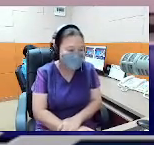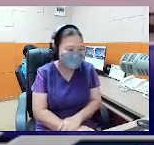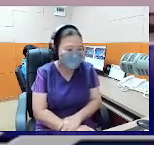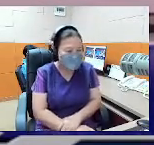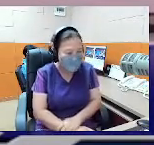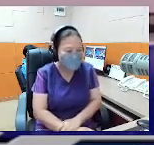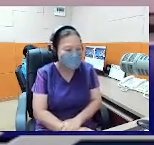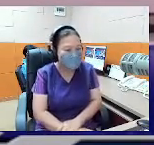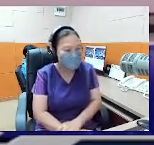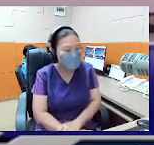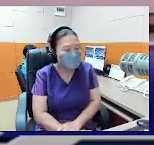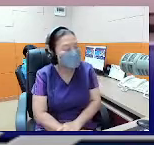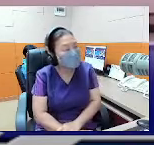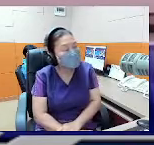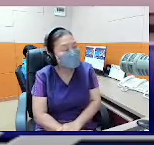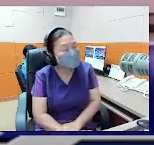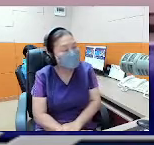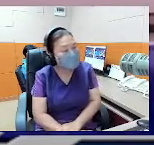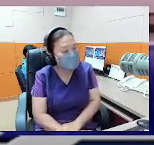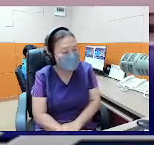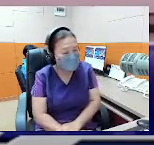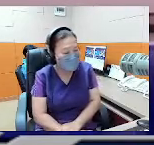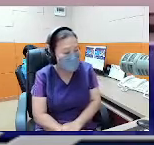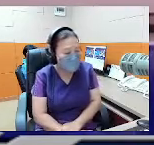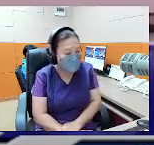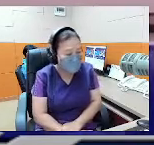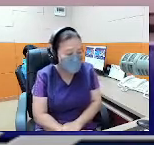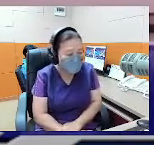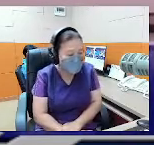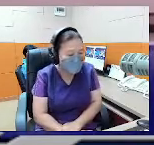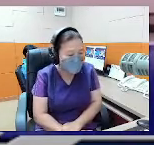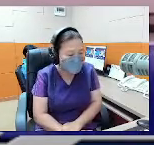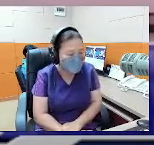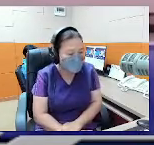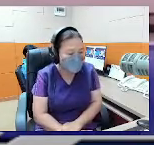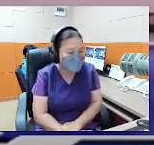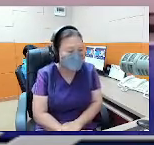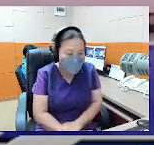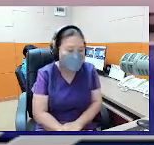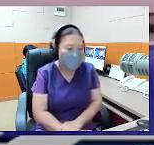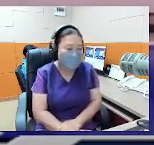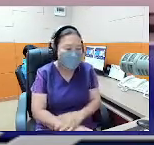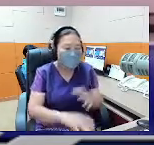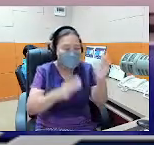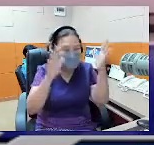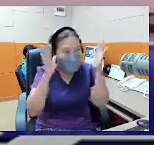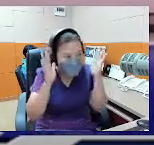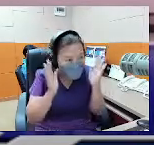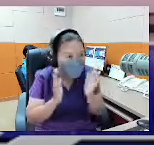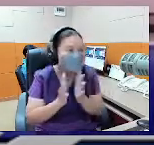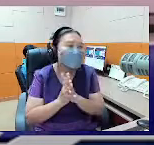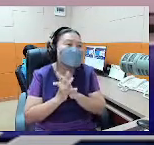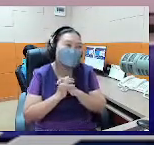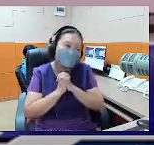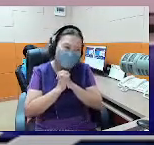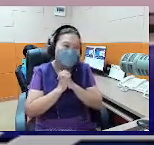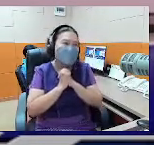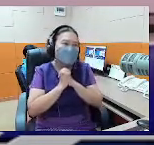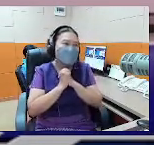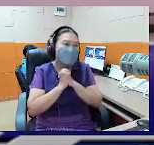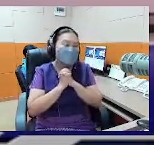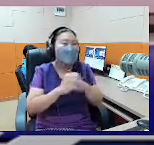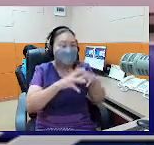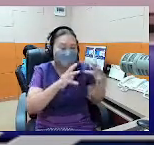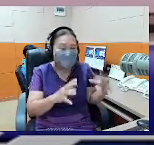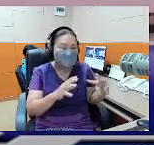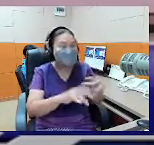ะทาง LINE หรือว่าทางช่องทางในเรื่องของการโทรศัพท์มาสอบถามกับฝ่ายประชาสัมพันธ์อยู่อย่างเรื่อยๆค่ะ ค่ะนะคะเพราะฉะนั้นบอกช่องทางการรับสมัครหน่อยค่ะอ